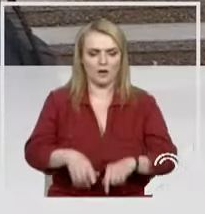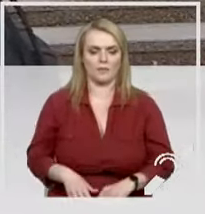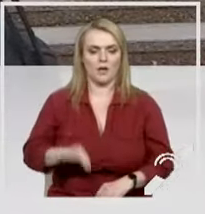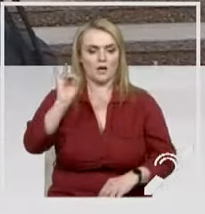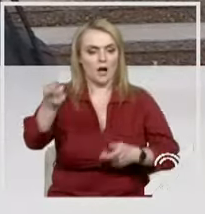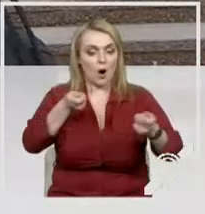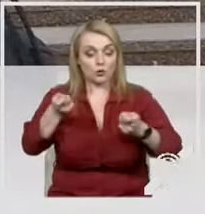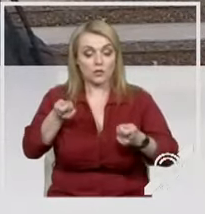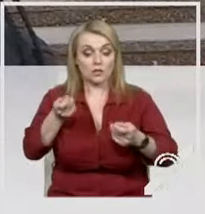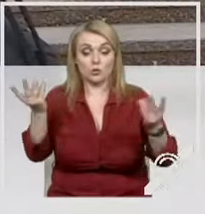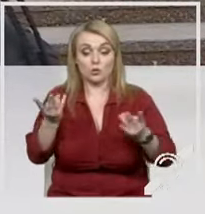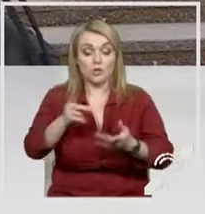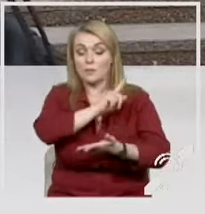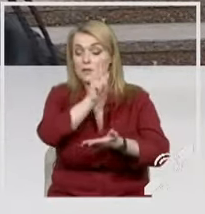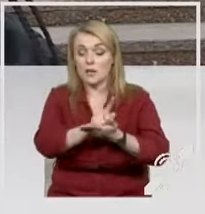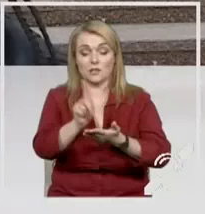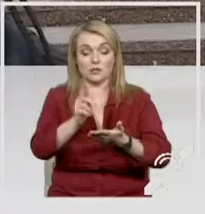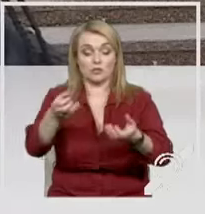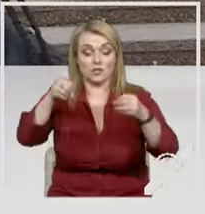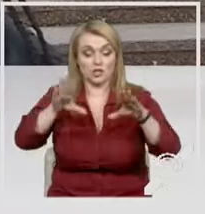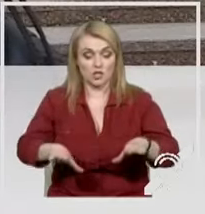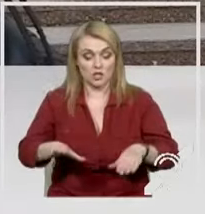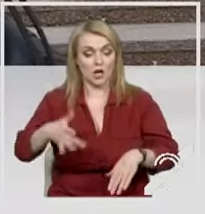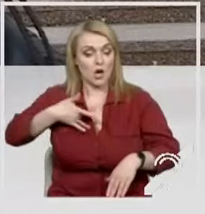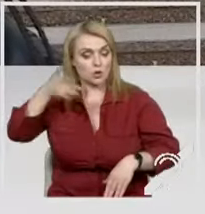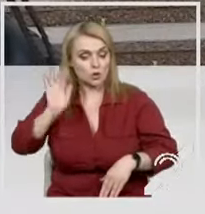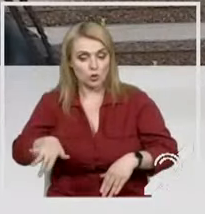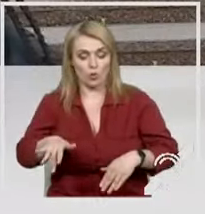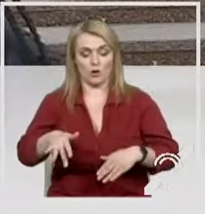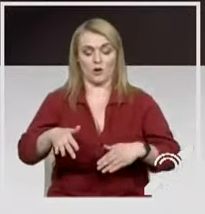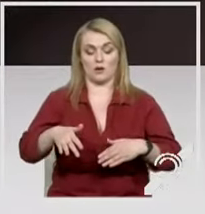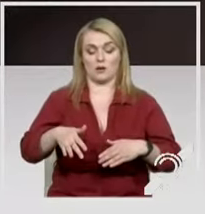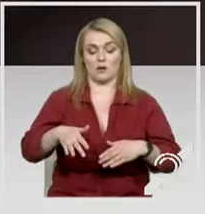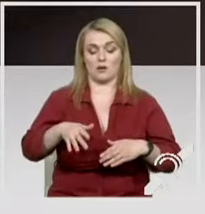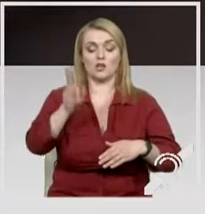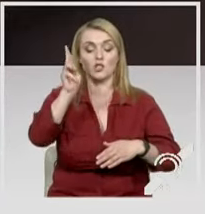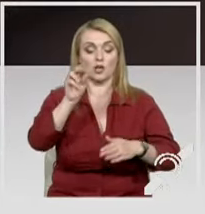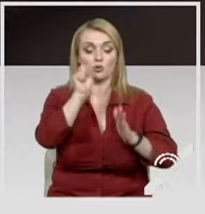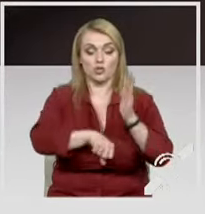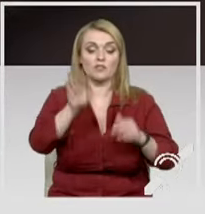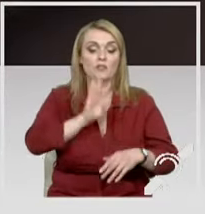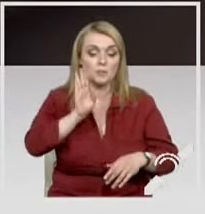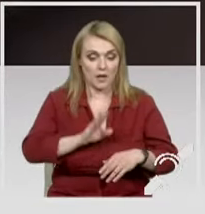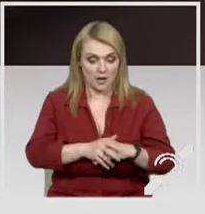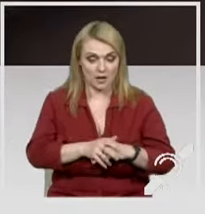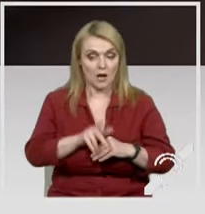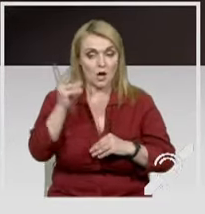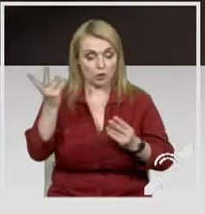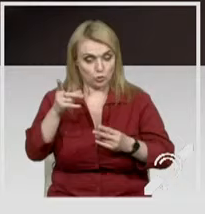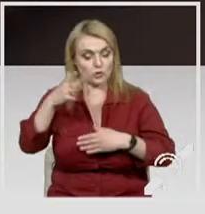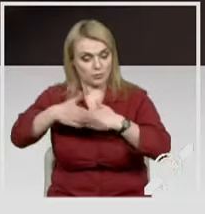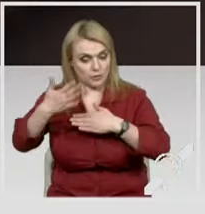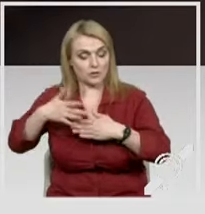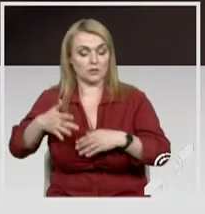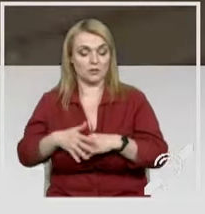neapărat să întreprindă măsuri mult mai aspre pentru a pedepsi femicidul. Ana Maria, tânără de 19 ani, însărcinată în aproape